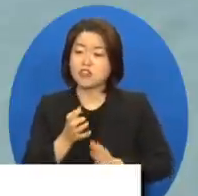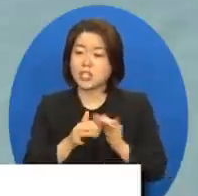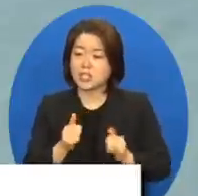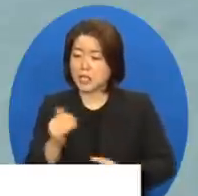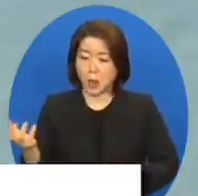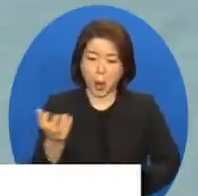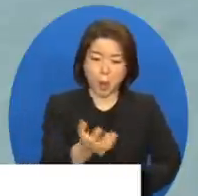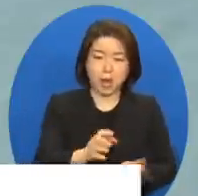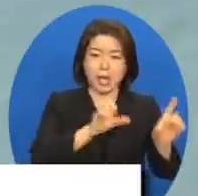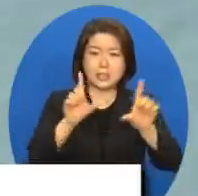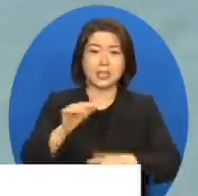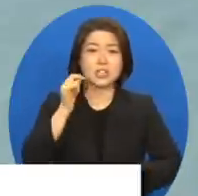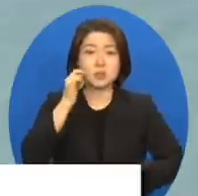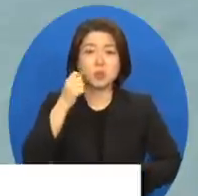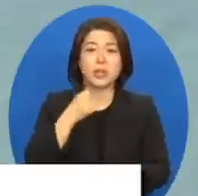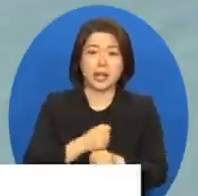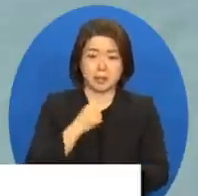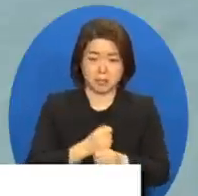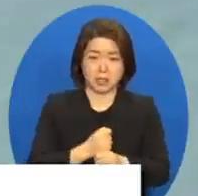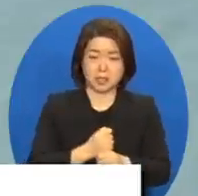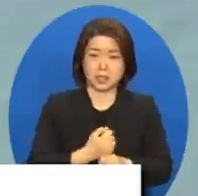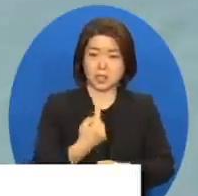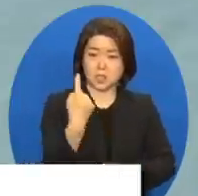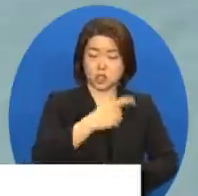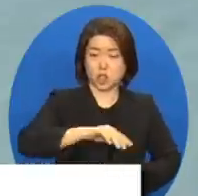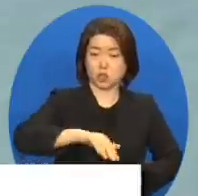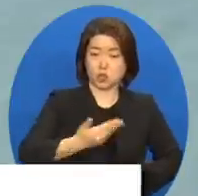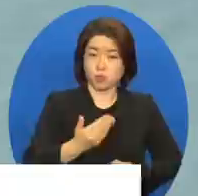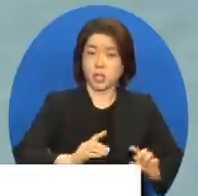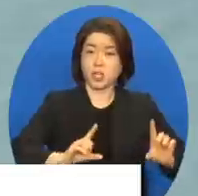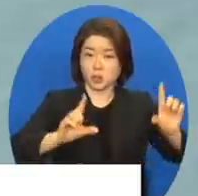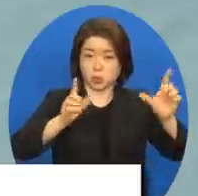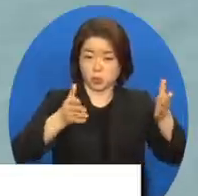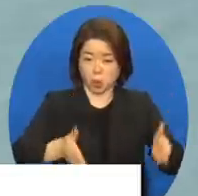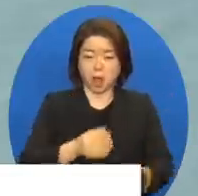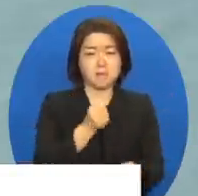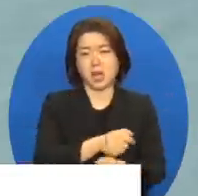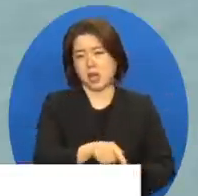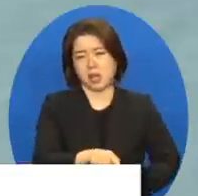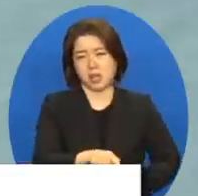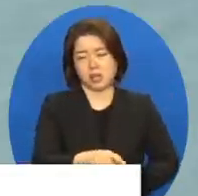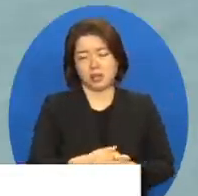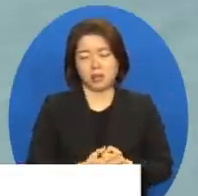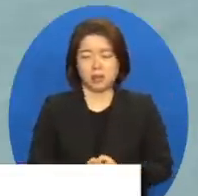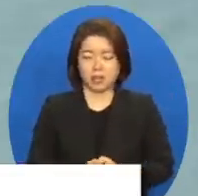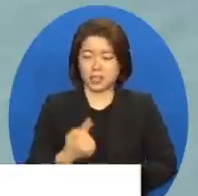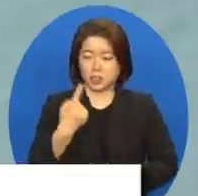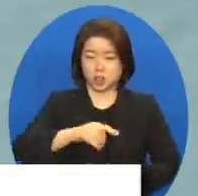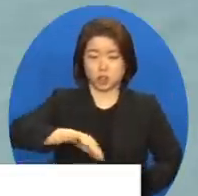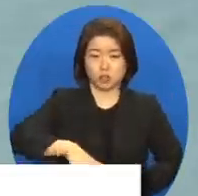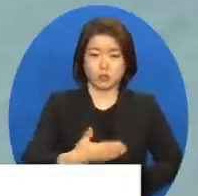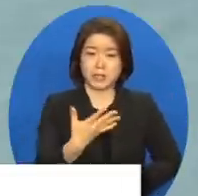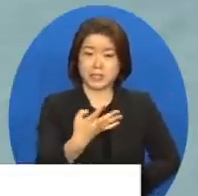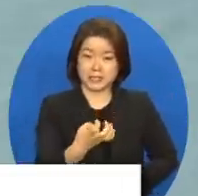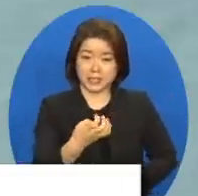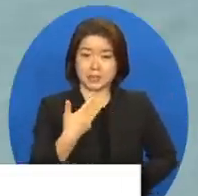만들기를 무려 1900년 1948년에